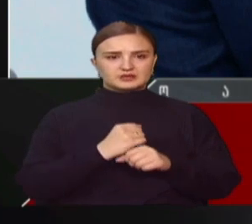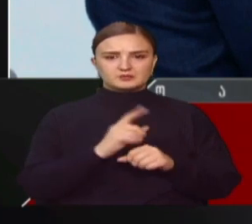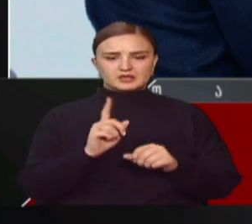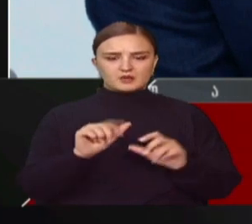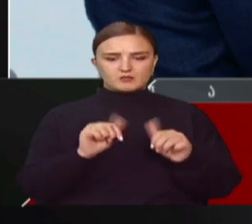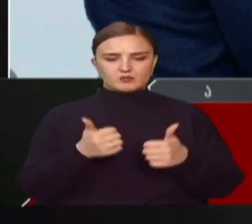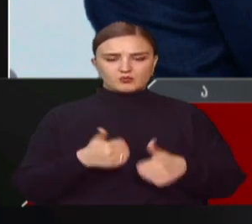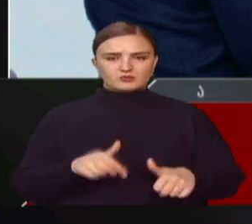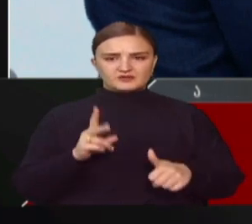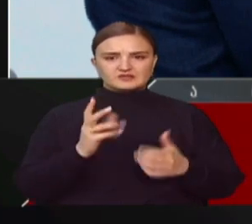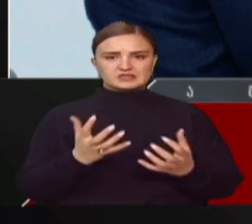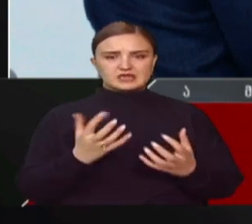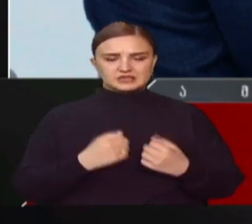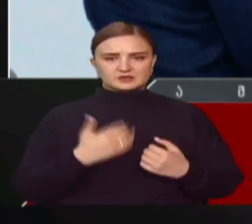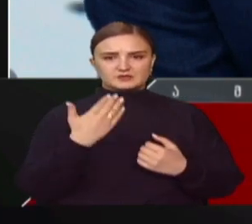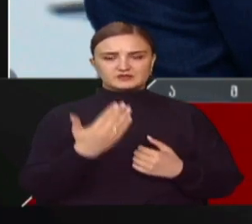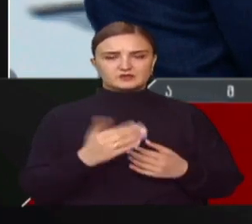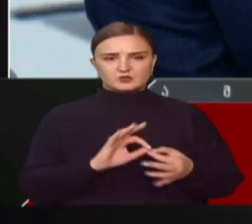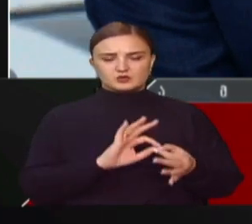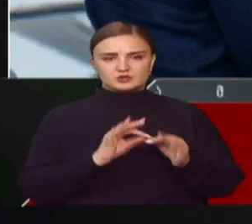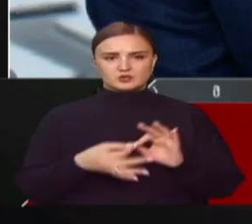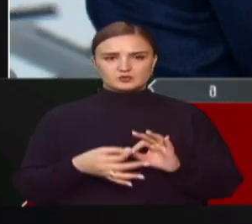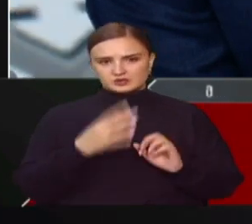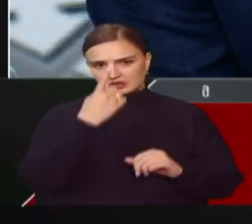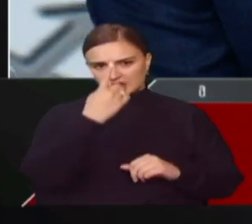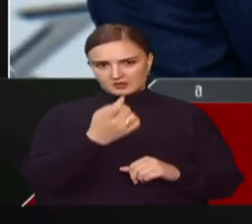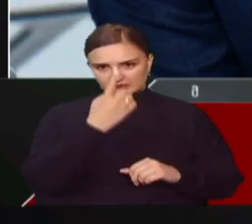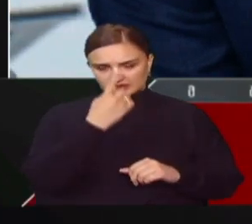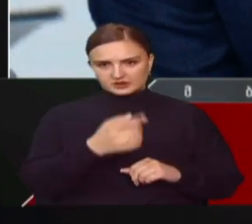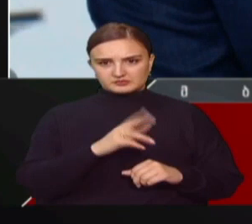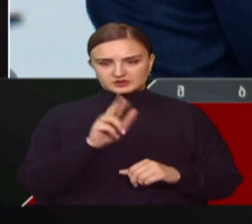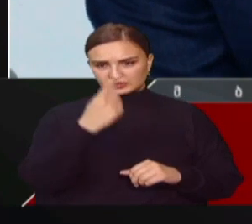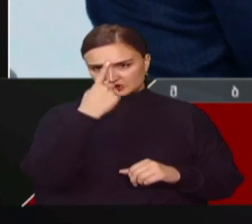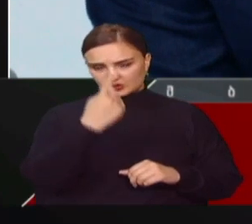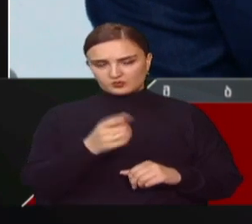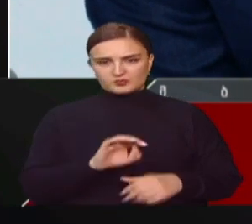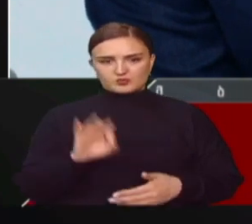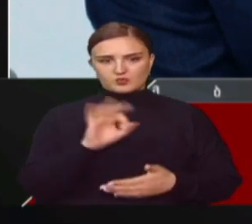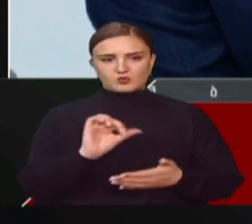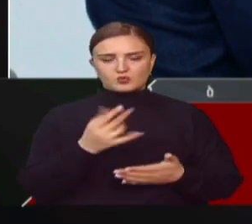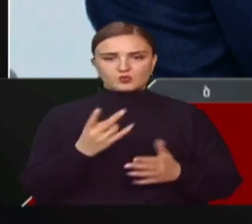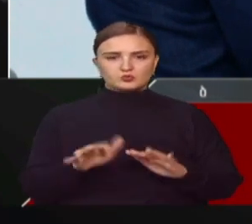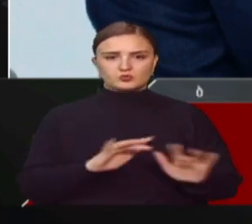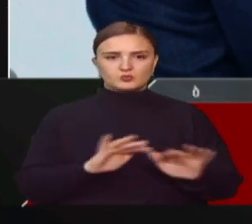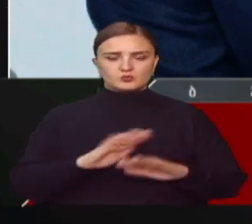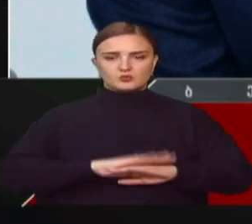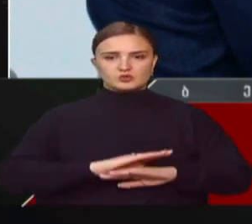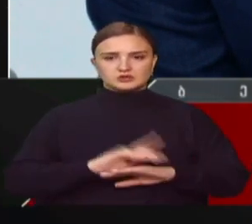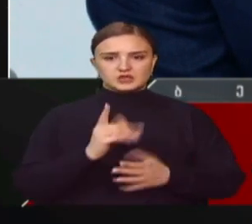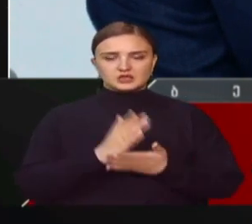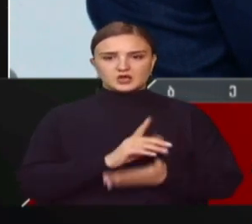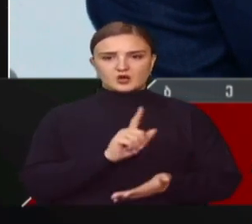სახით იღებთ და ვისგან იღებთ თქვენ კონკრეტულ გაფრთხილებებს ან შეტყობინებებს, როგორ უნდა მოიქცეთ და რა არის